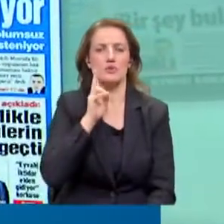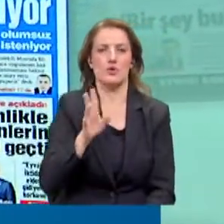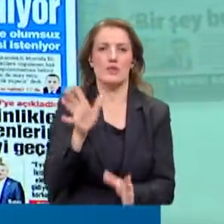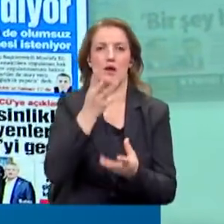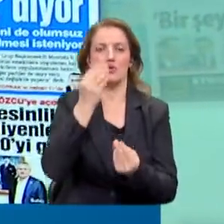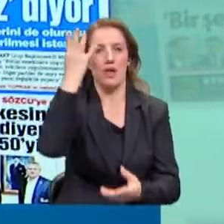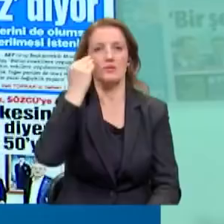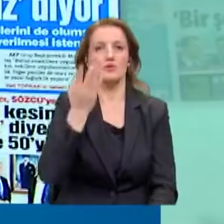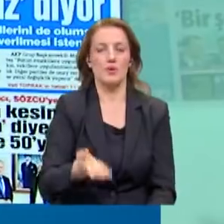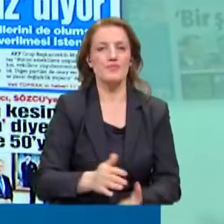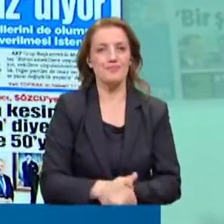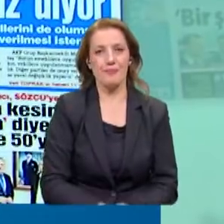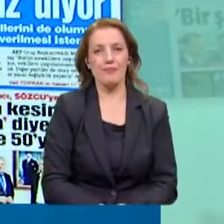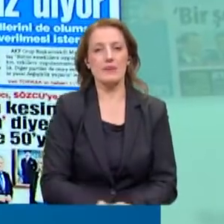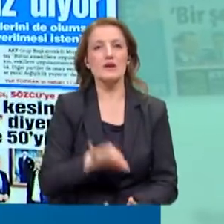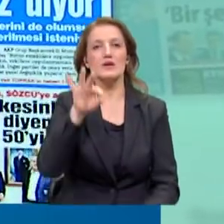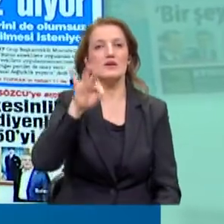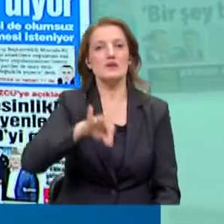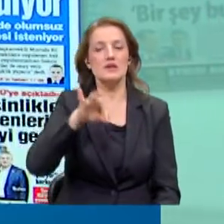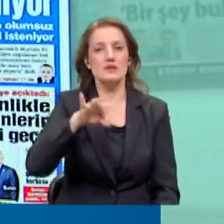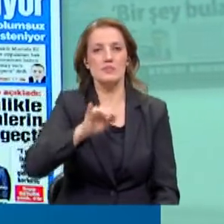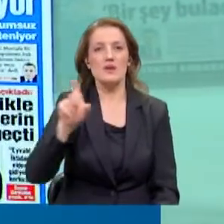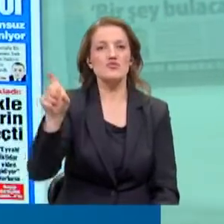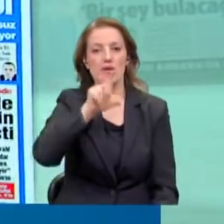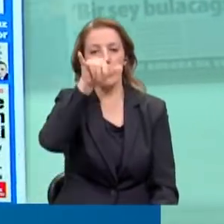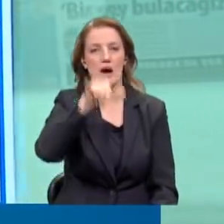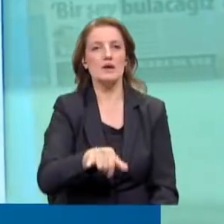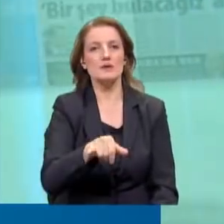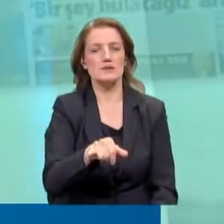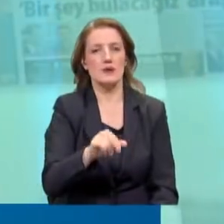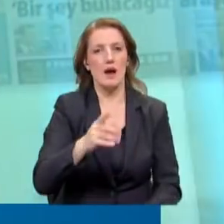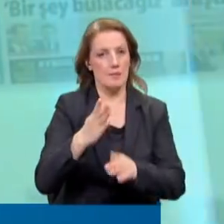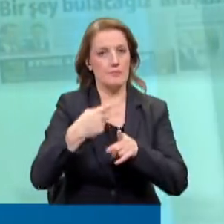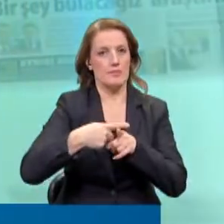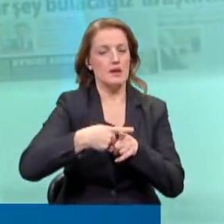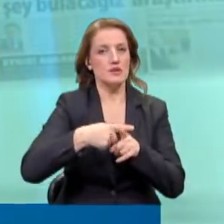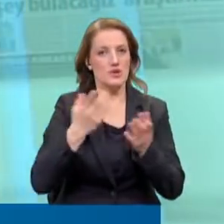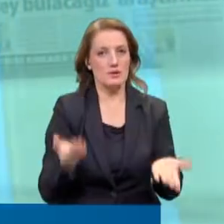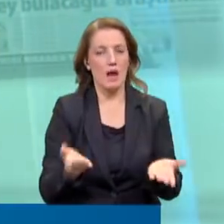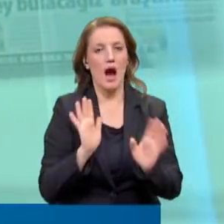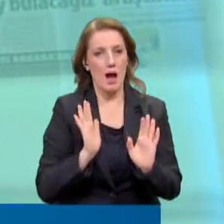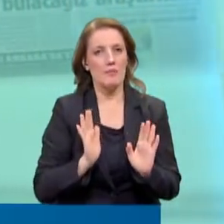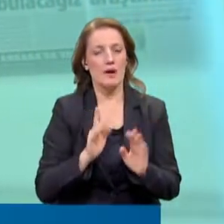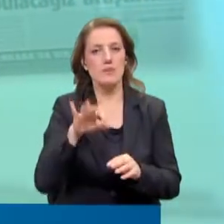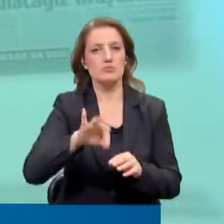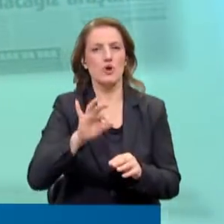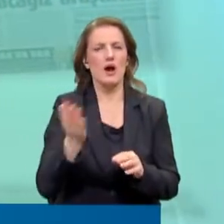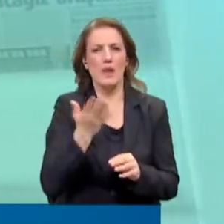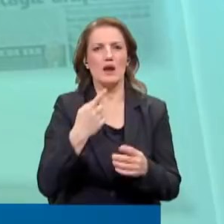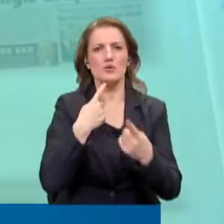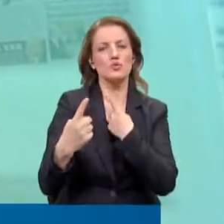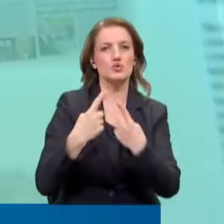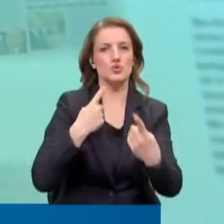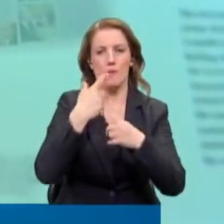biliyor. Aslında şimdi cevap hakkı haberini paylaşacaktık biz. Fakat bu kadar konuştuk